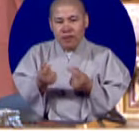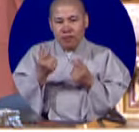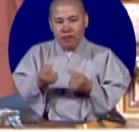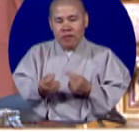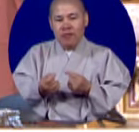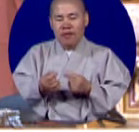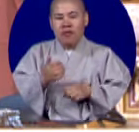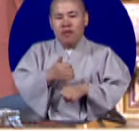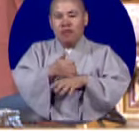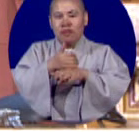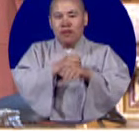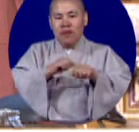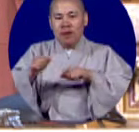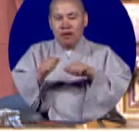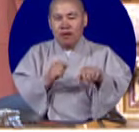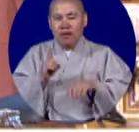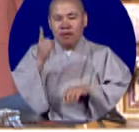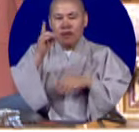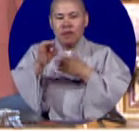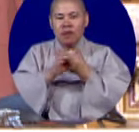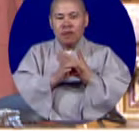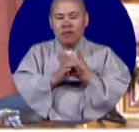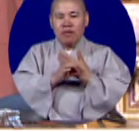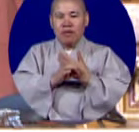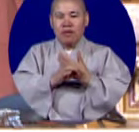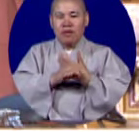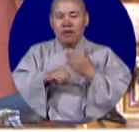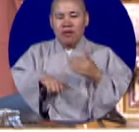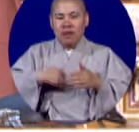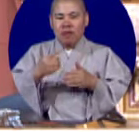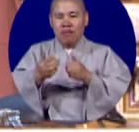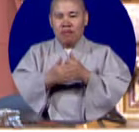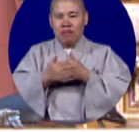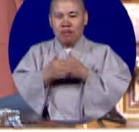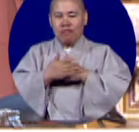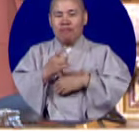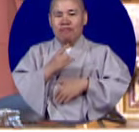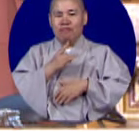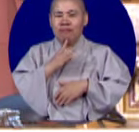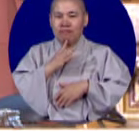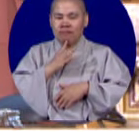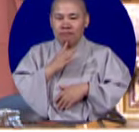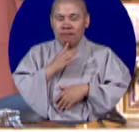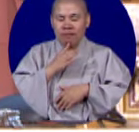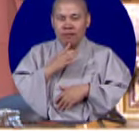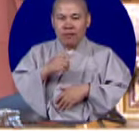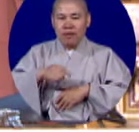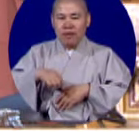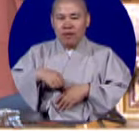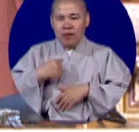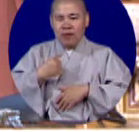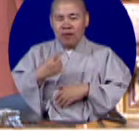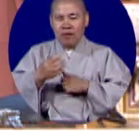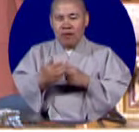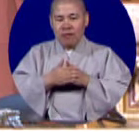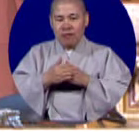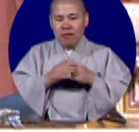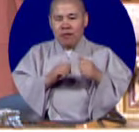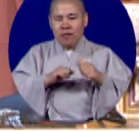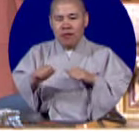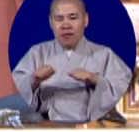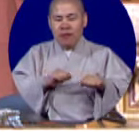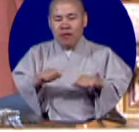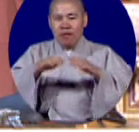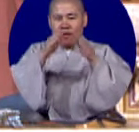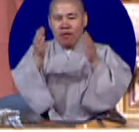그래서 보살행이 높아지면 자리행뿐이에요. 그 자리행이라는 게